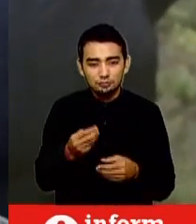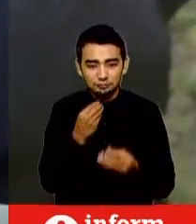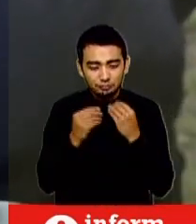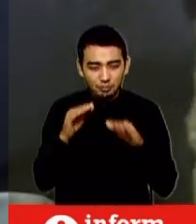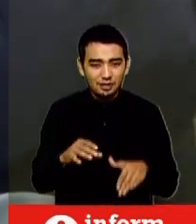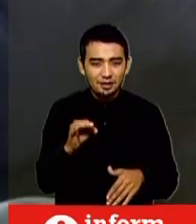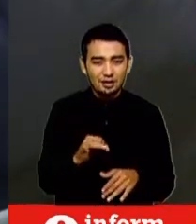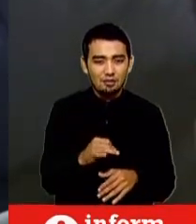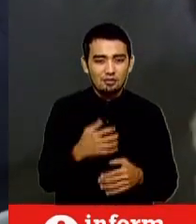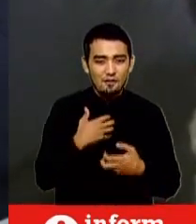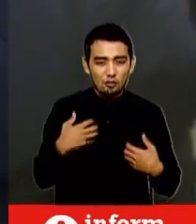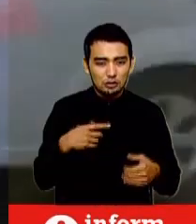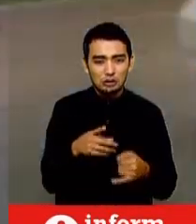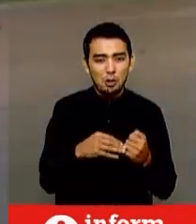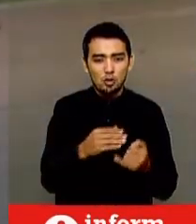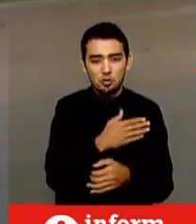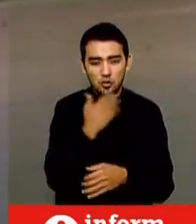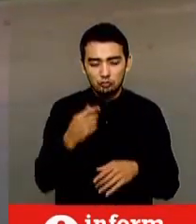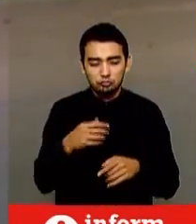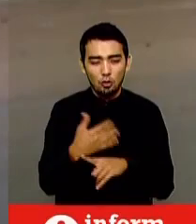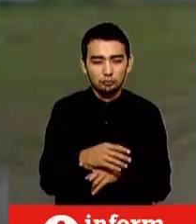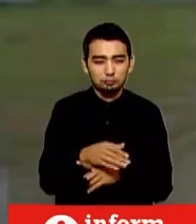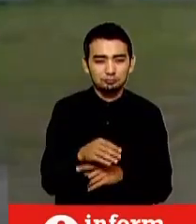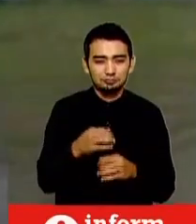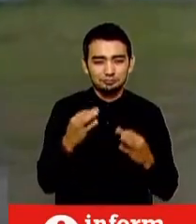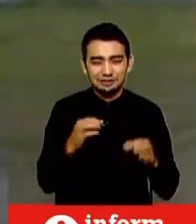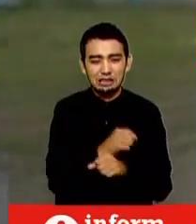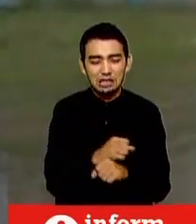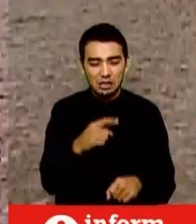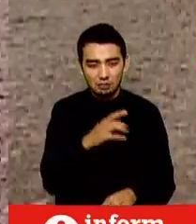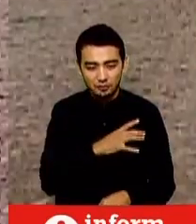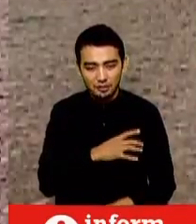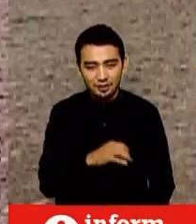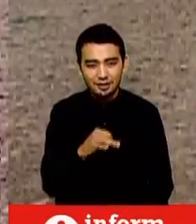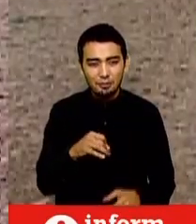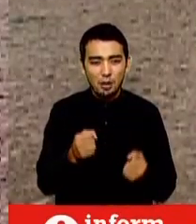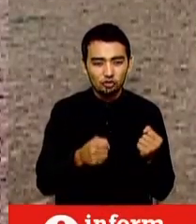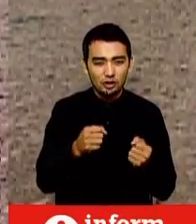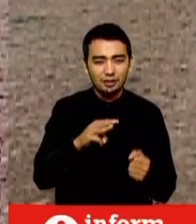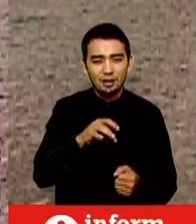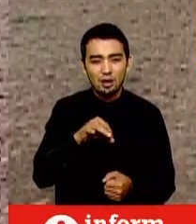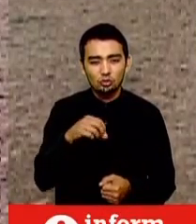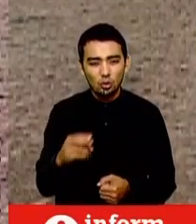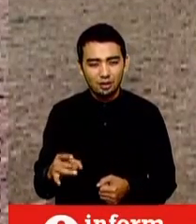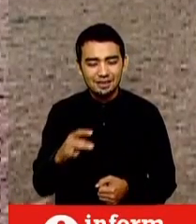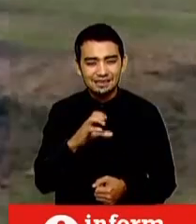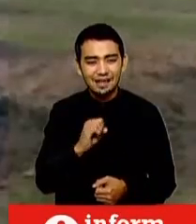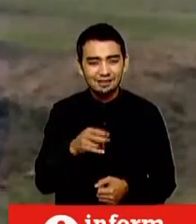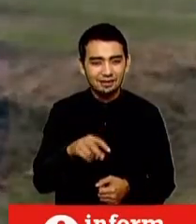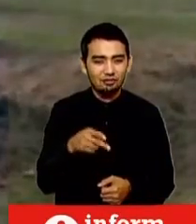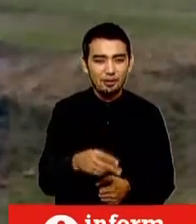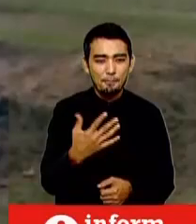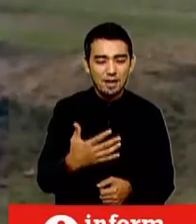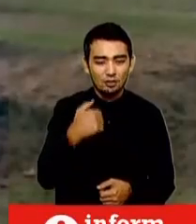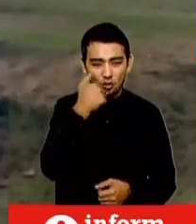мал ұстамаңдар, жерлерің жоқ деп айтады. 600-ден артық адамның күсеп машина трактор станциясында 2005 жылға дейін өзінің